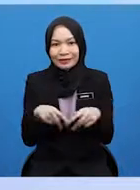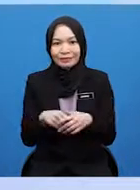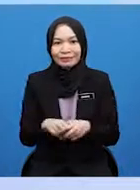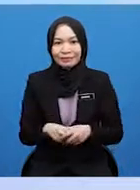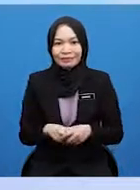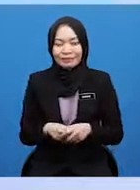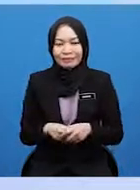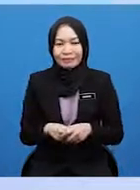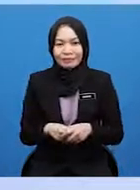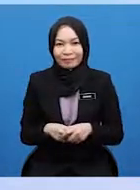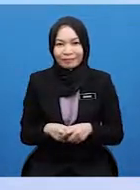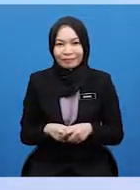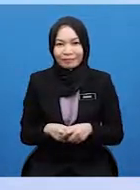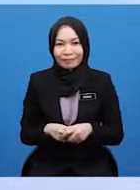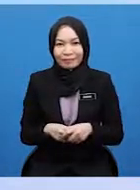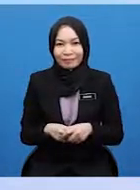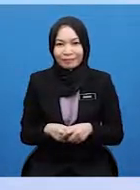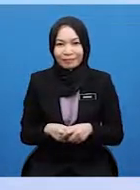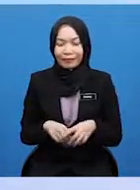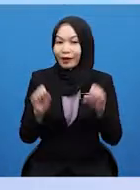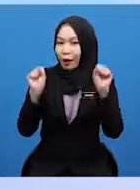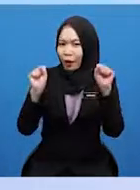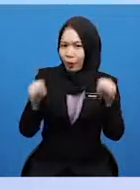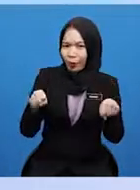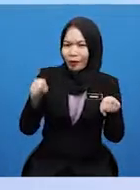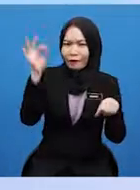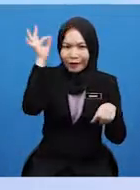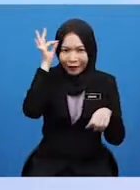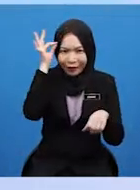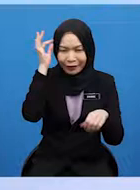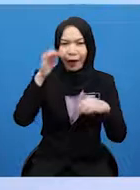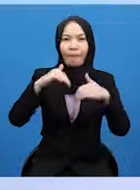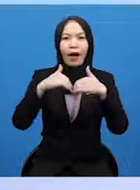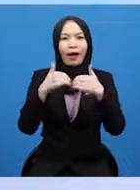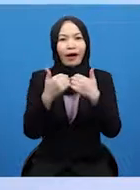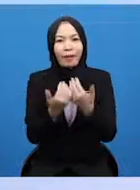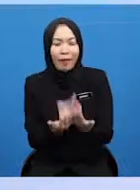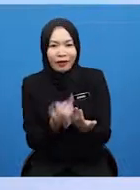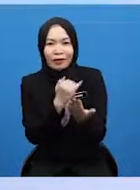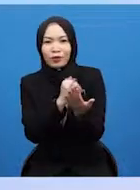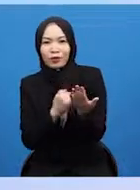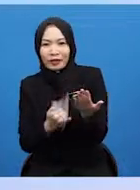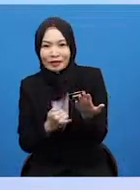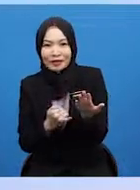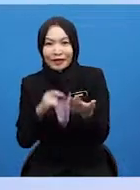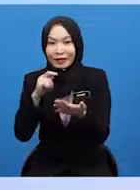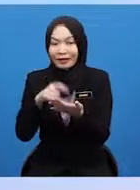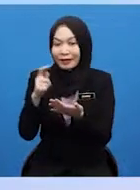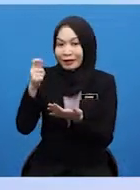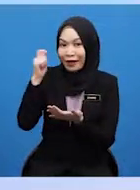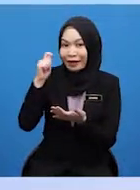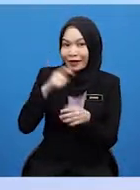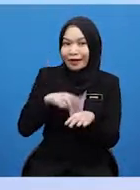Boleh bayangkan tak bagaimana lukisan komprehensif tadi dibuat macam mudah je kan?